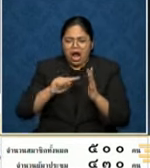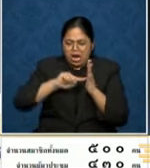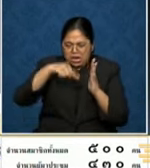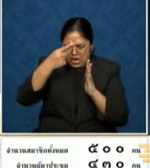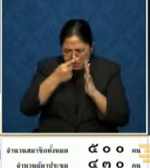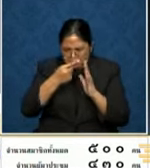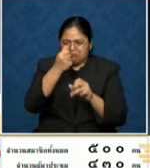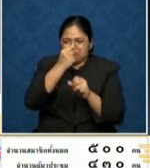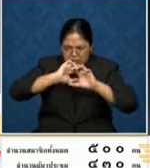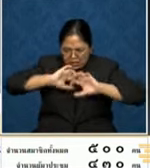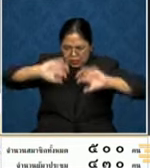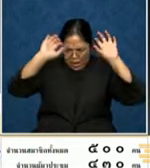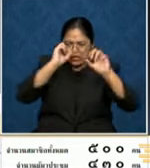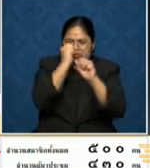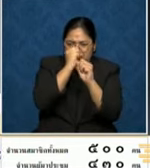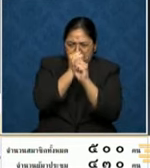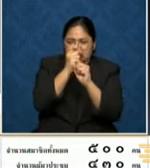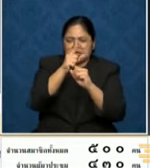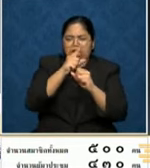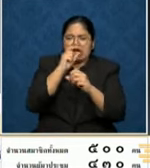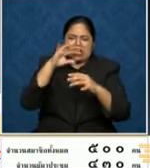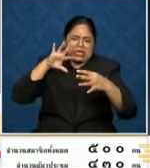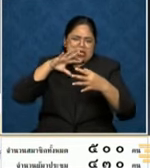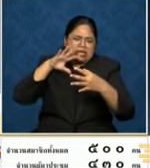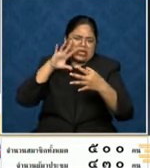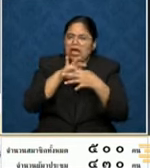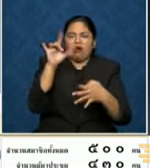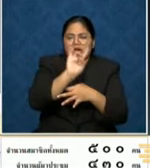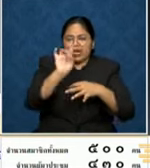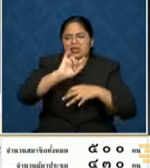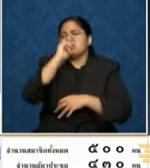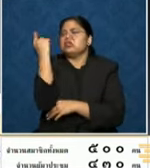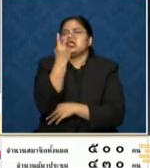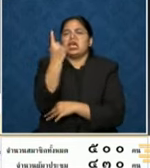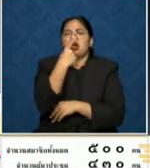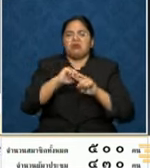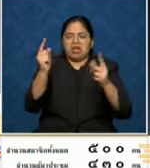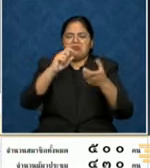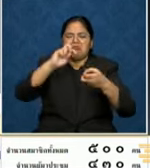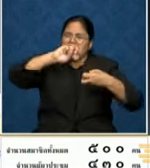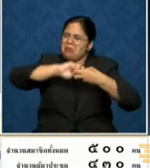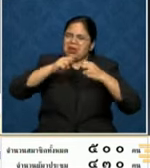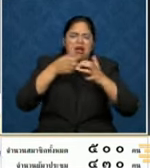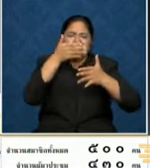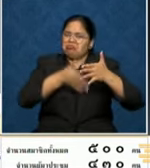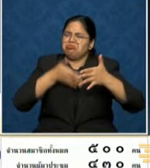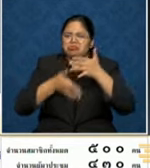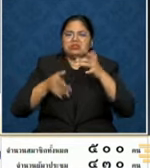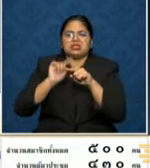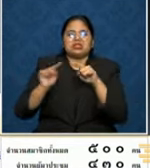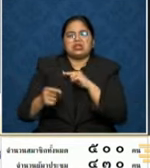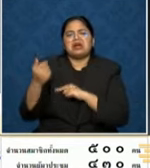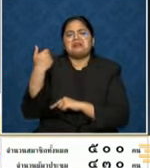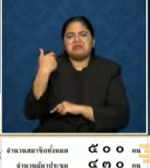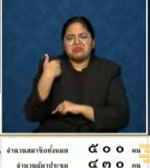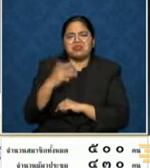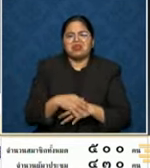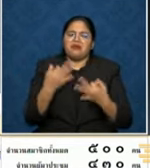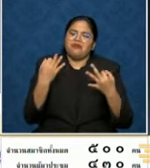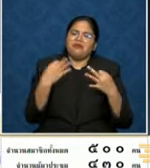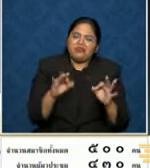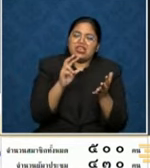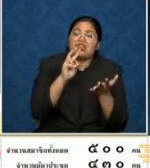ส่งเสริมต่างๆในการที่จะพัฒนาแต่มันก็มีปัญหาอุปสรรคต่างๆที่ตามมาในขณะนี้พอสมควรครับจะเป็นฟรีวีซ่า